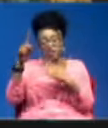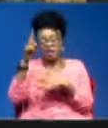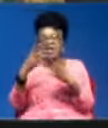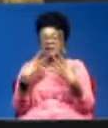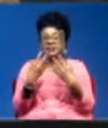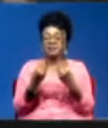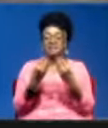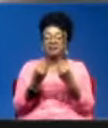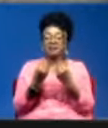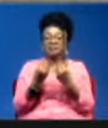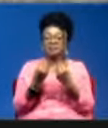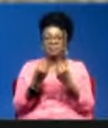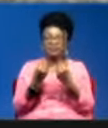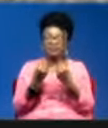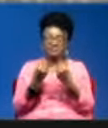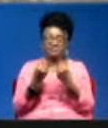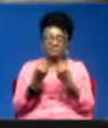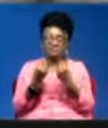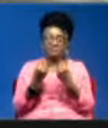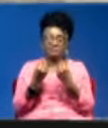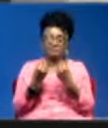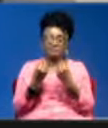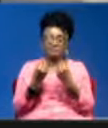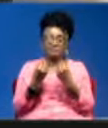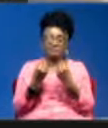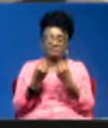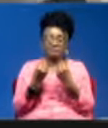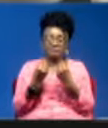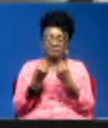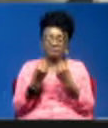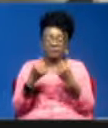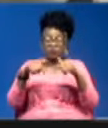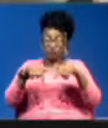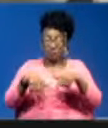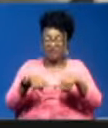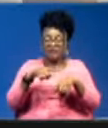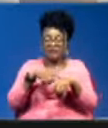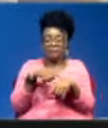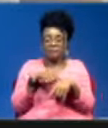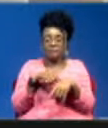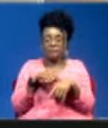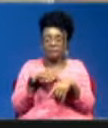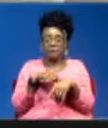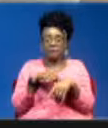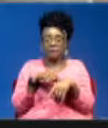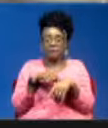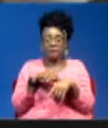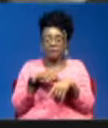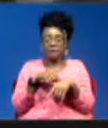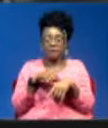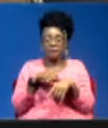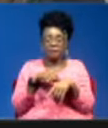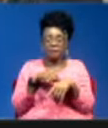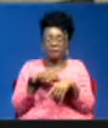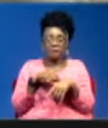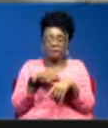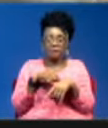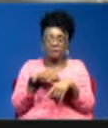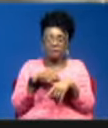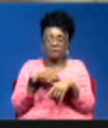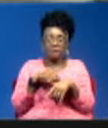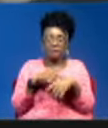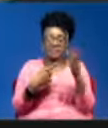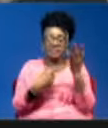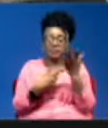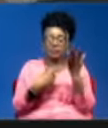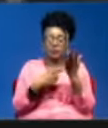Yeah. Na tukiweza kuangalia leo tulipokuwa katika ile wenyewe wanaita technical